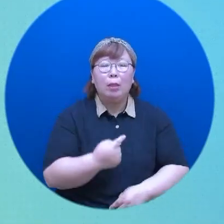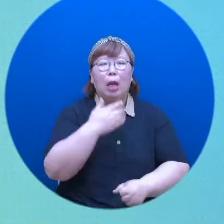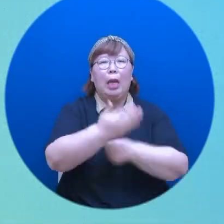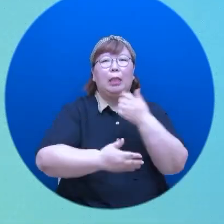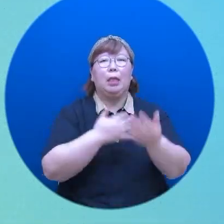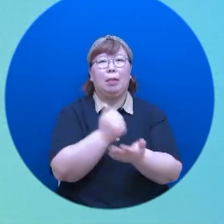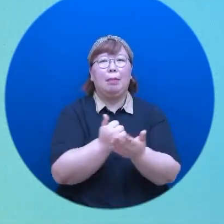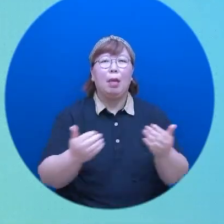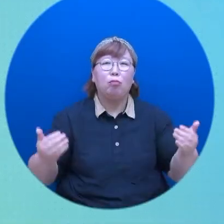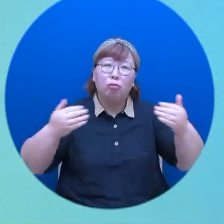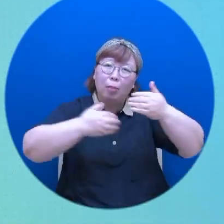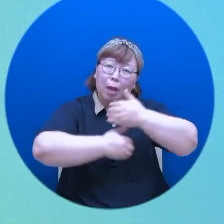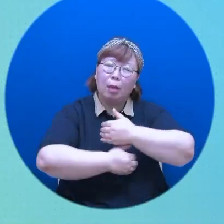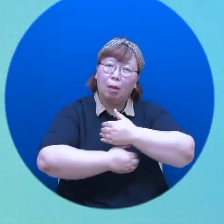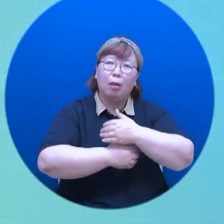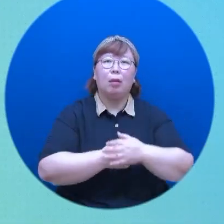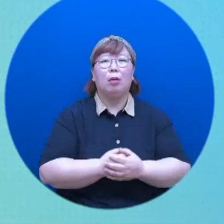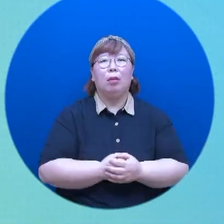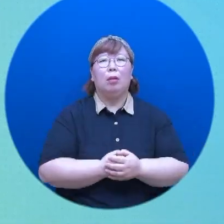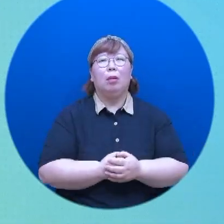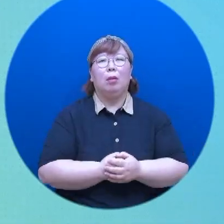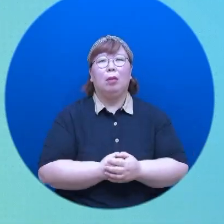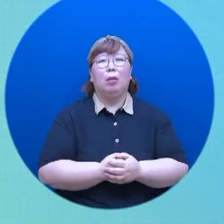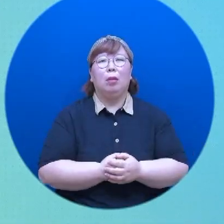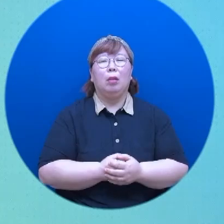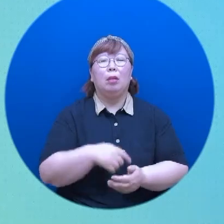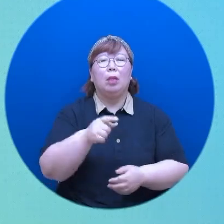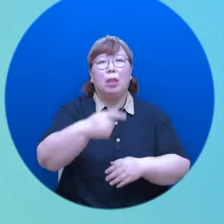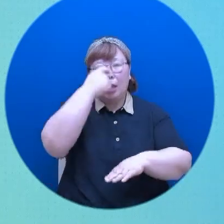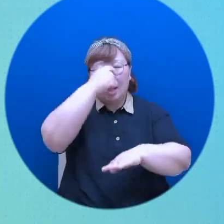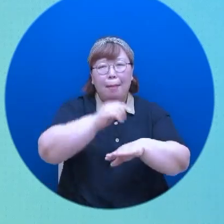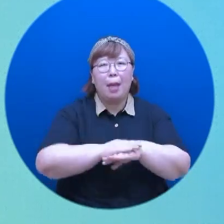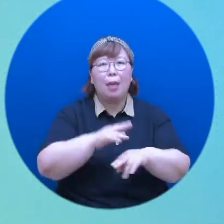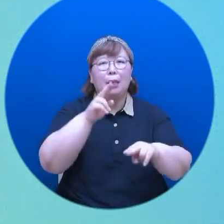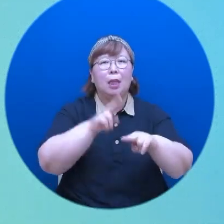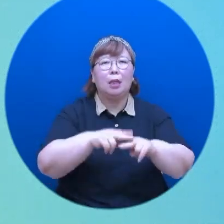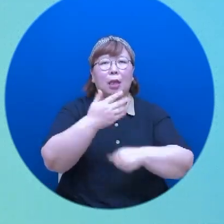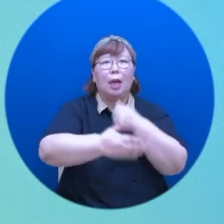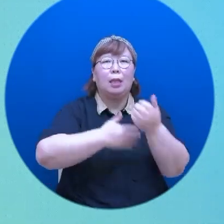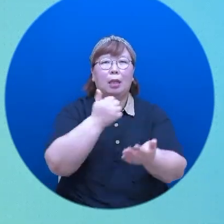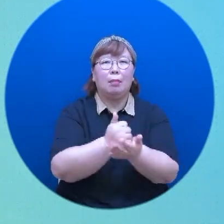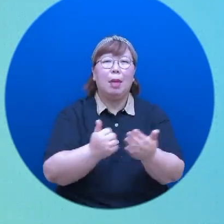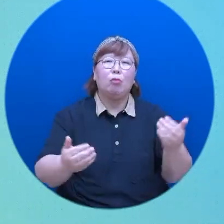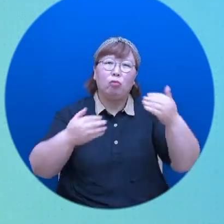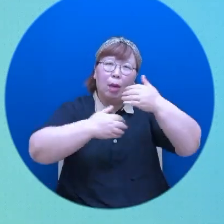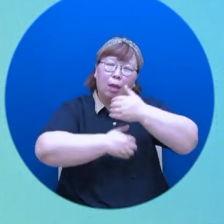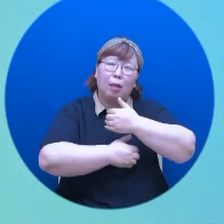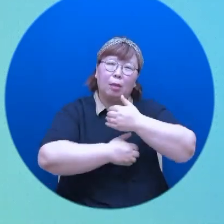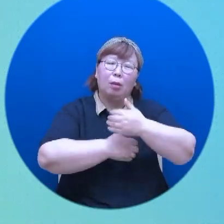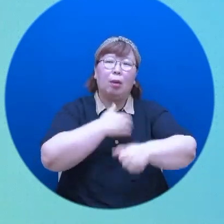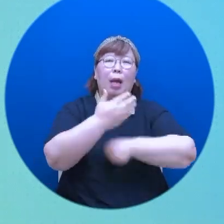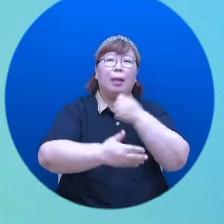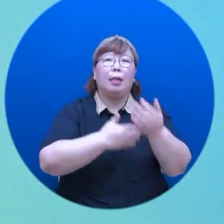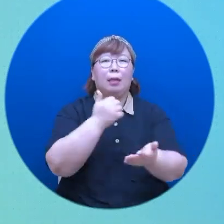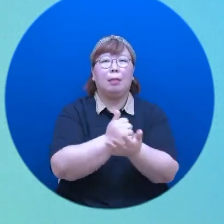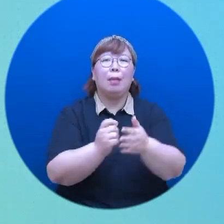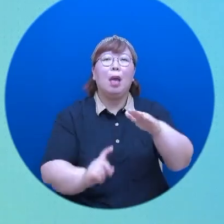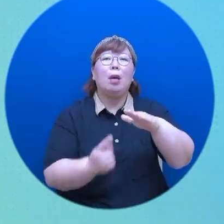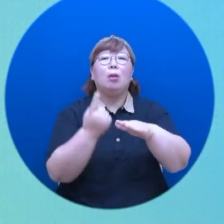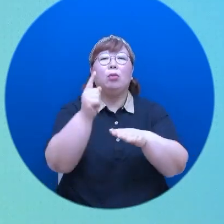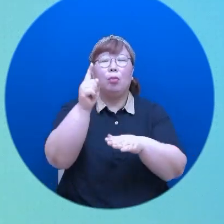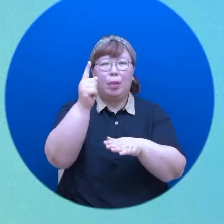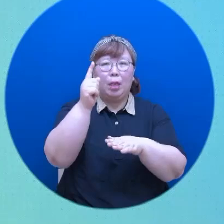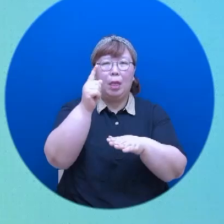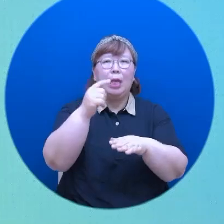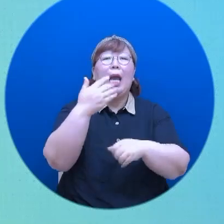품에 안깁니다. 그리고 이 예배 자리에서 하나님 품에 안겨서 하나님의 높이에서